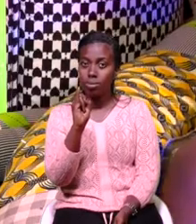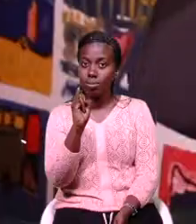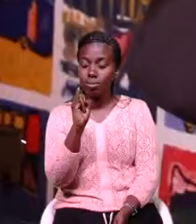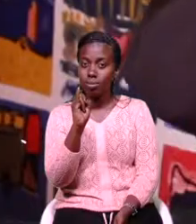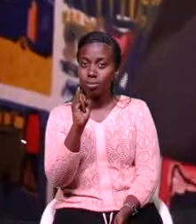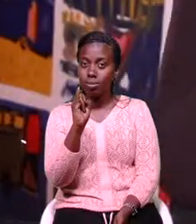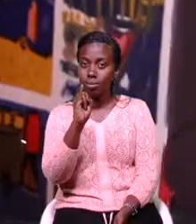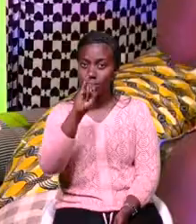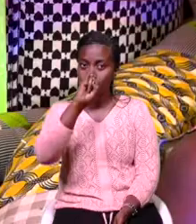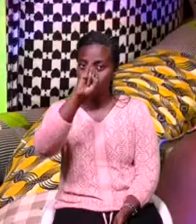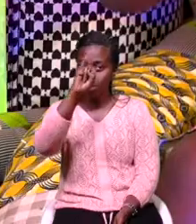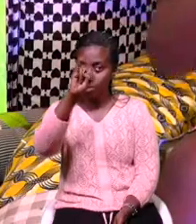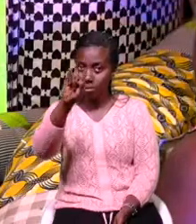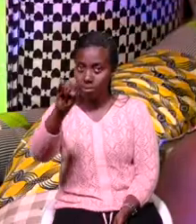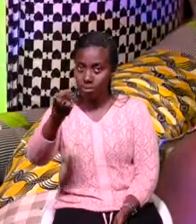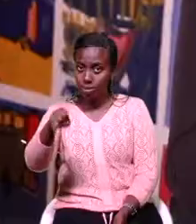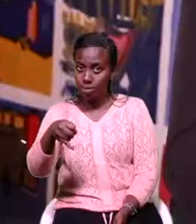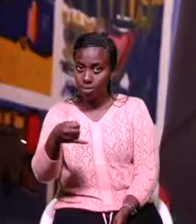J,